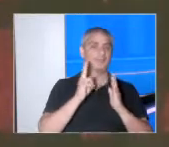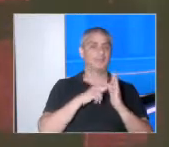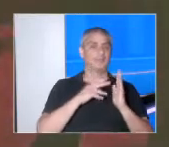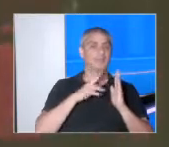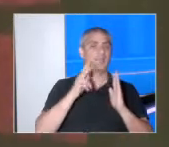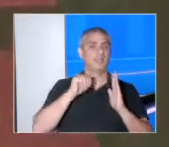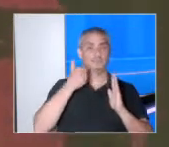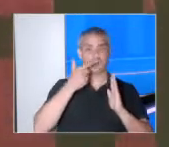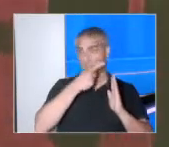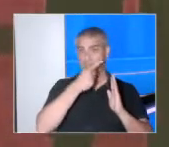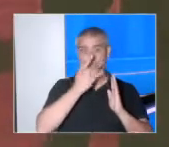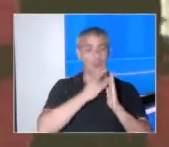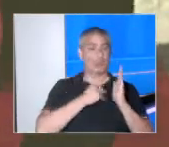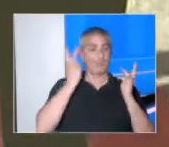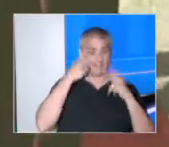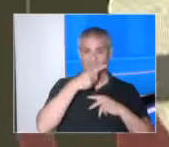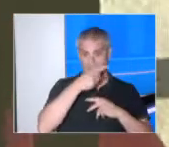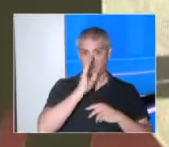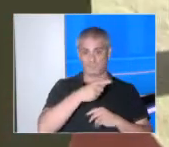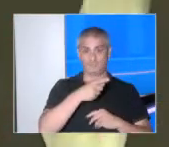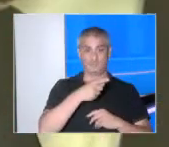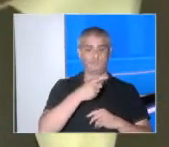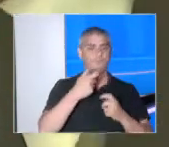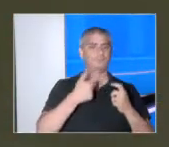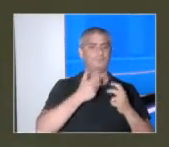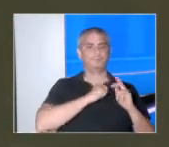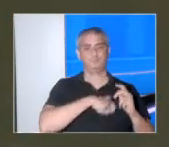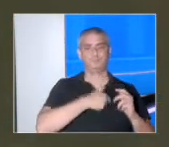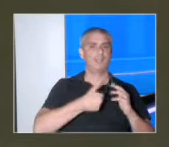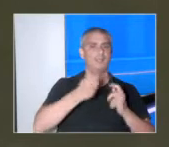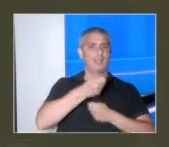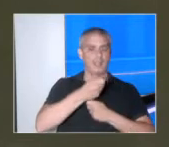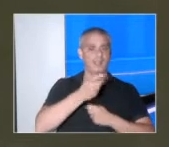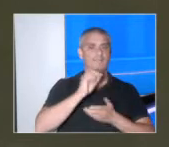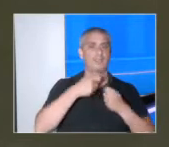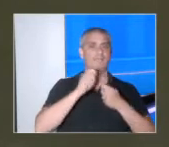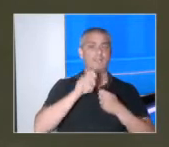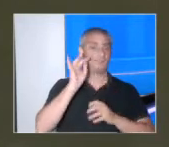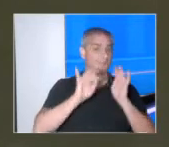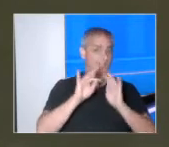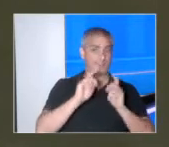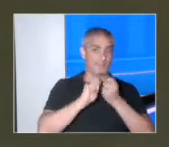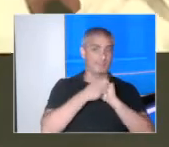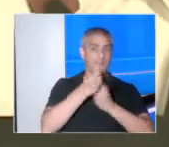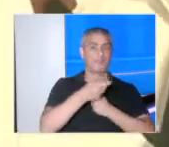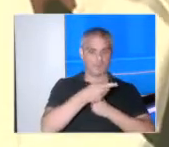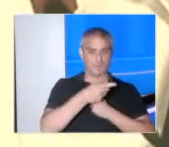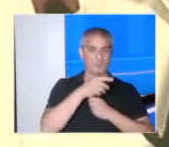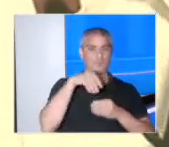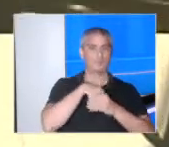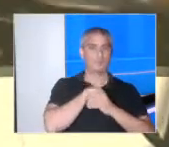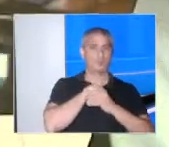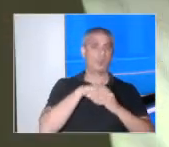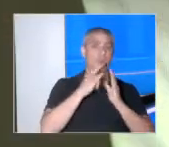ההסדרים צפוי לעלות בקרוב כאן בכנסת. ראשי המועצות, ההנהגה החקלאית וחברי כנסת המתנגדים לרפורמה בחקלאות בתוך